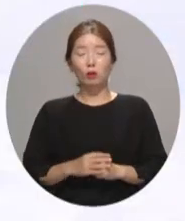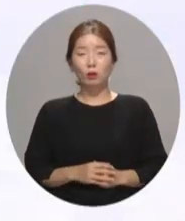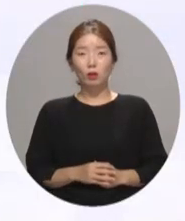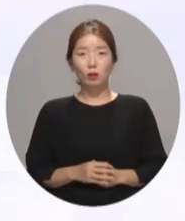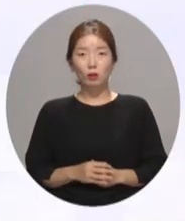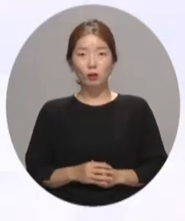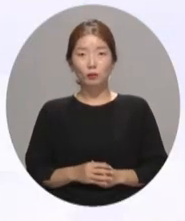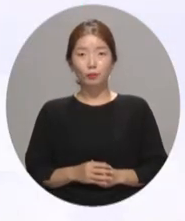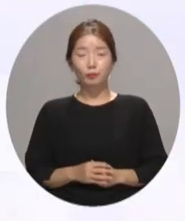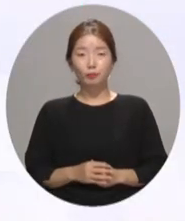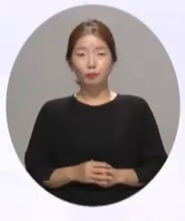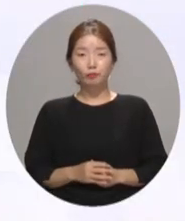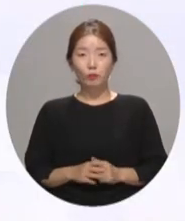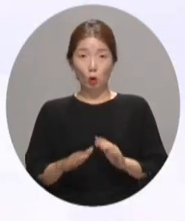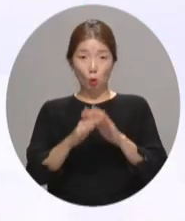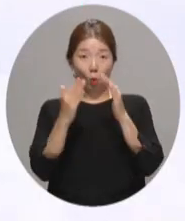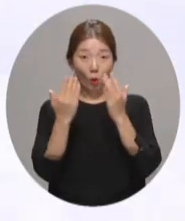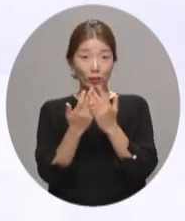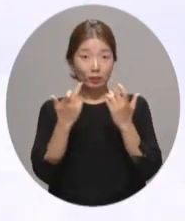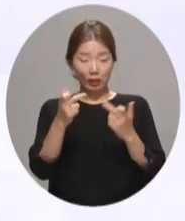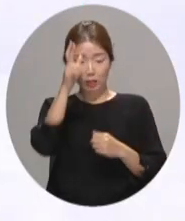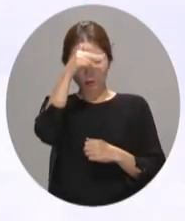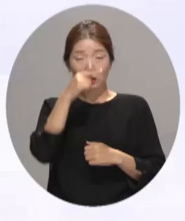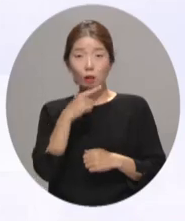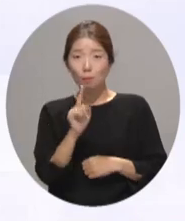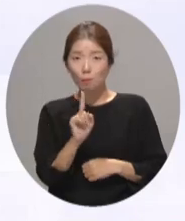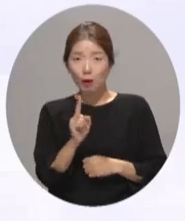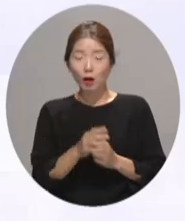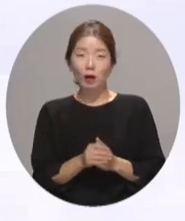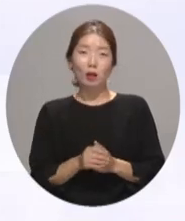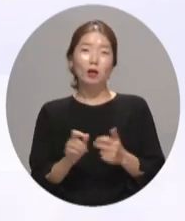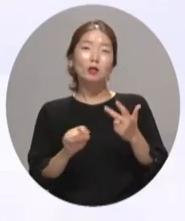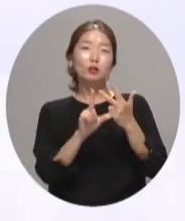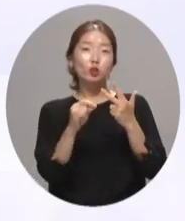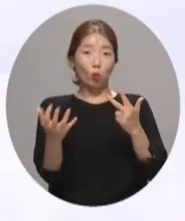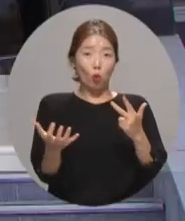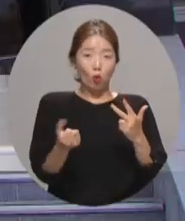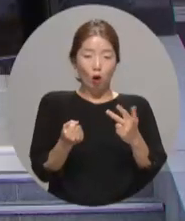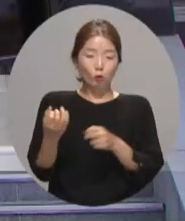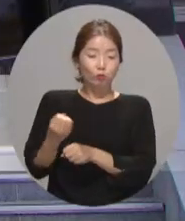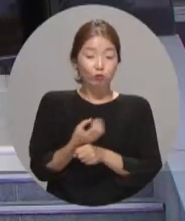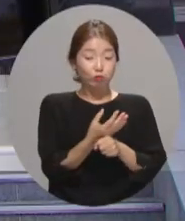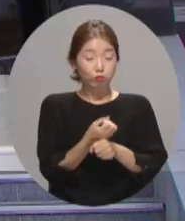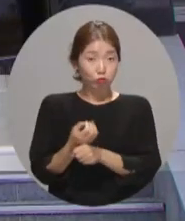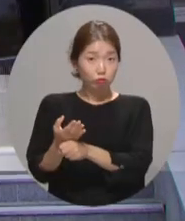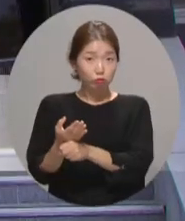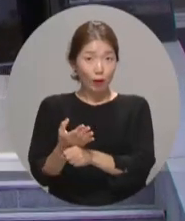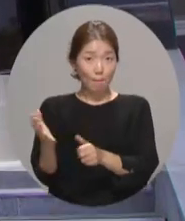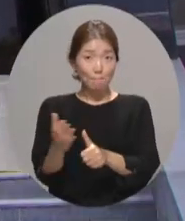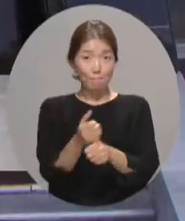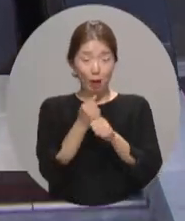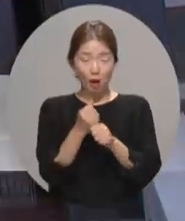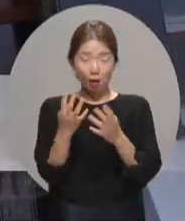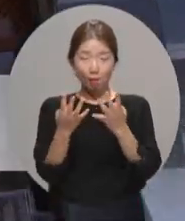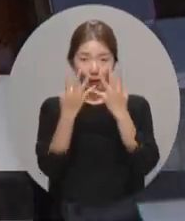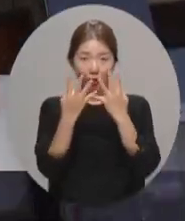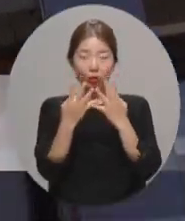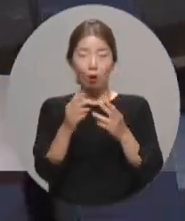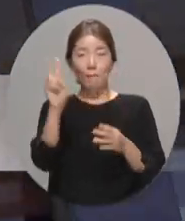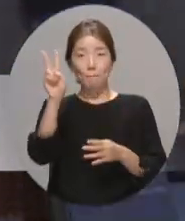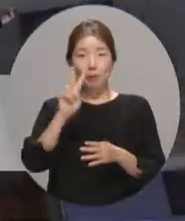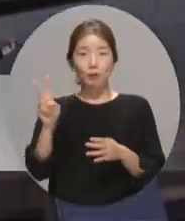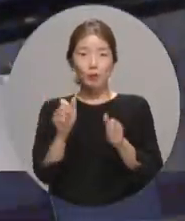발생했습니다 전조 완상 경찰서 등에 따르면 지난달 코카인을 소지하고 유통한다는 혐의로 구속 송취 했던